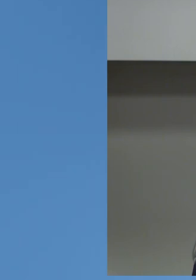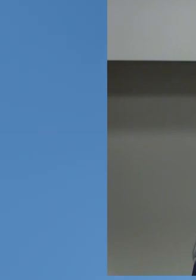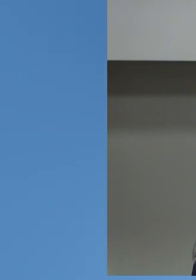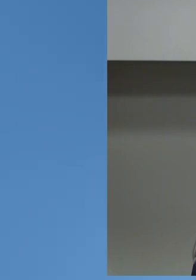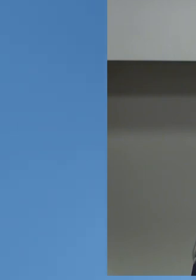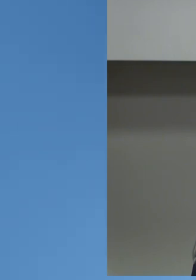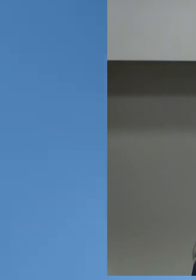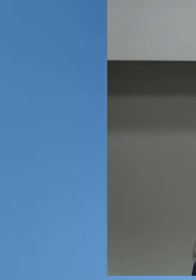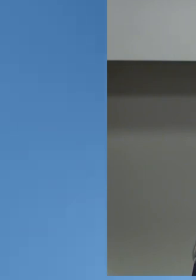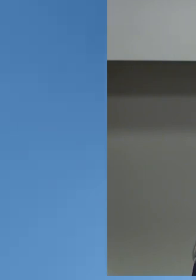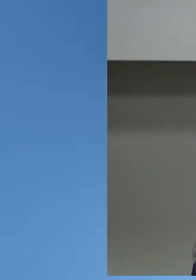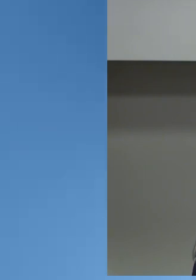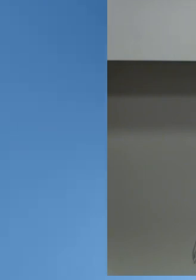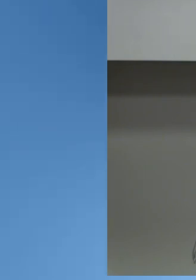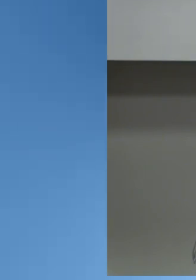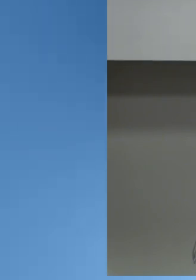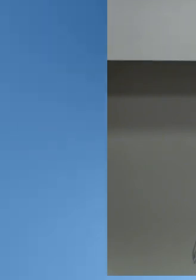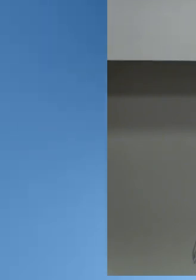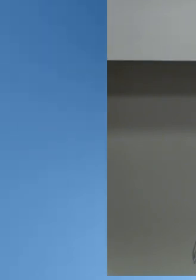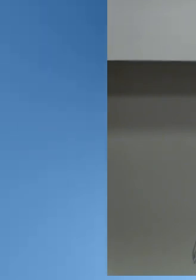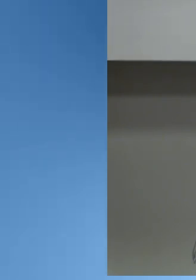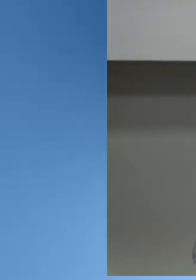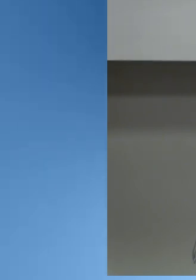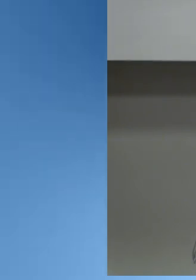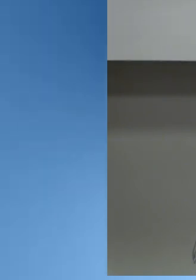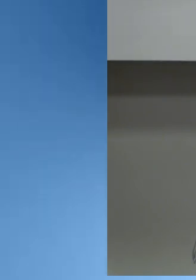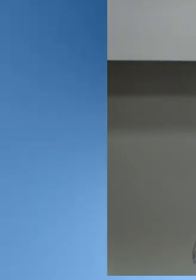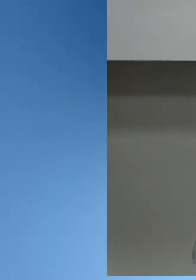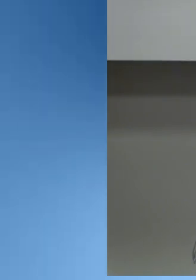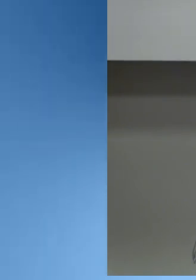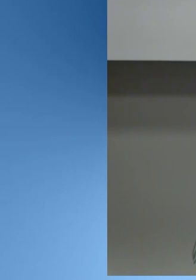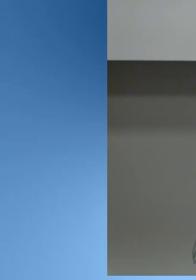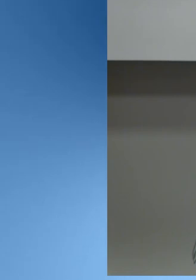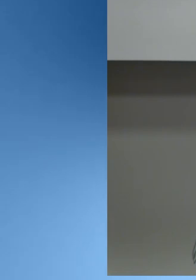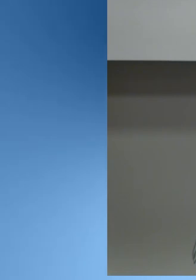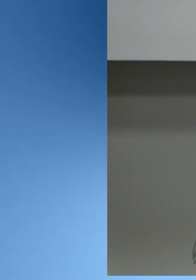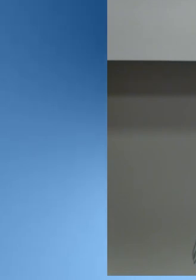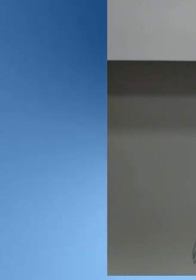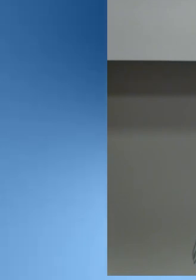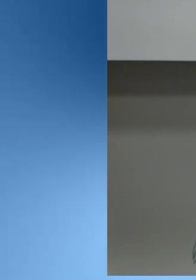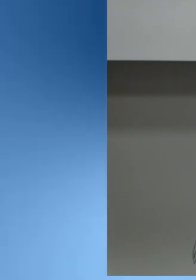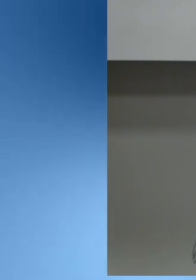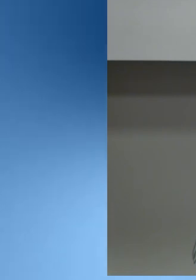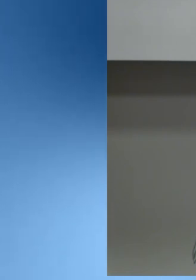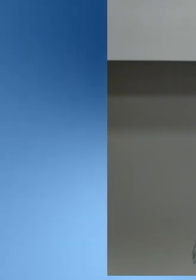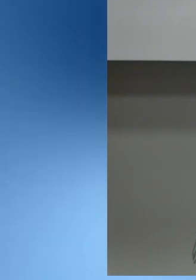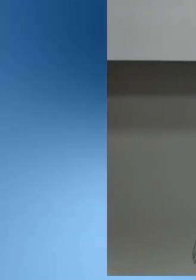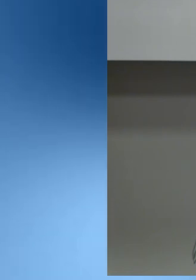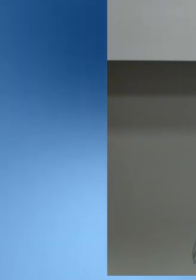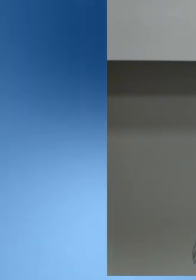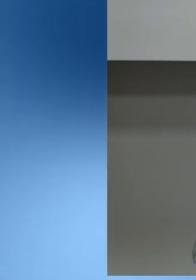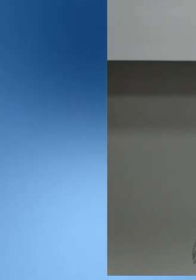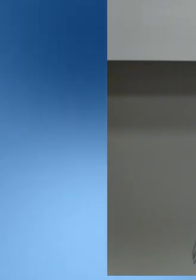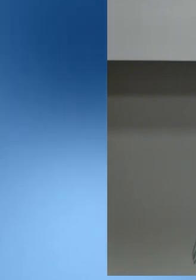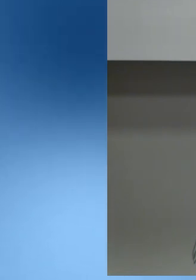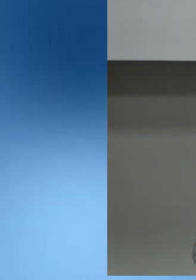mais en pratique ça ne sert à rien donc il y avait un consensus qui est dérogatoire au code général des quités territorial qui disait sur